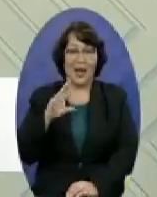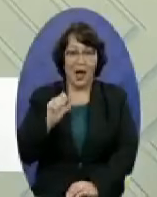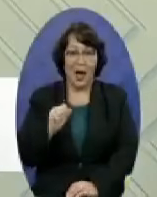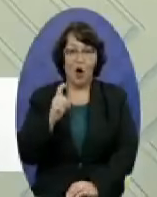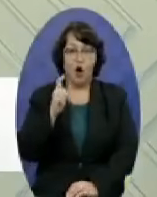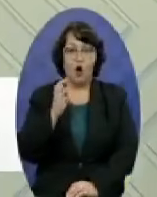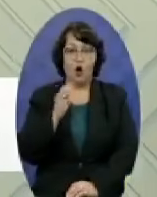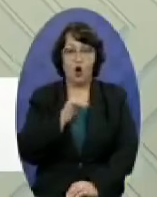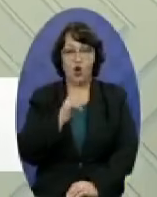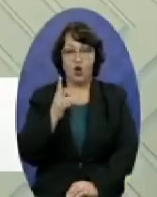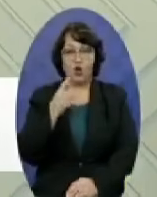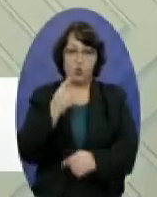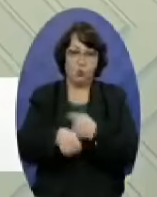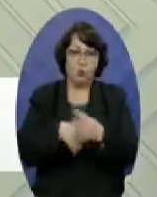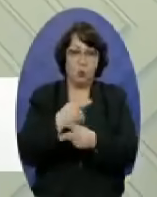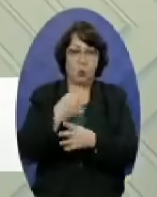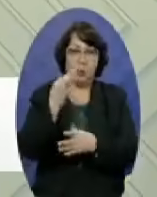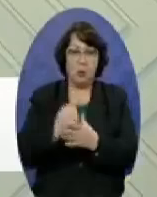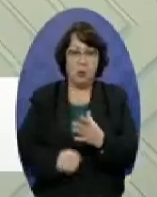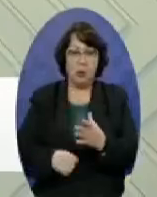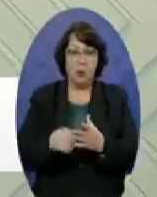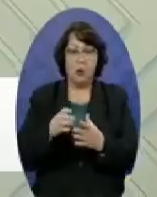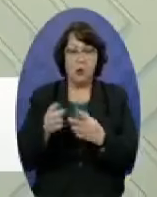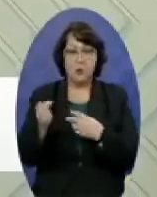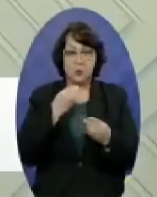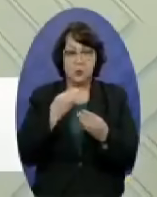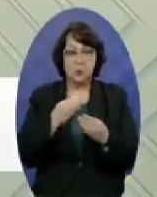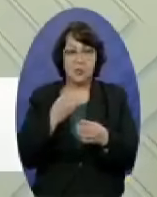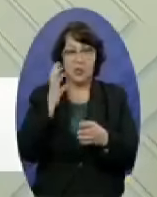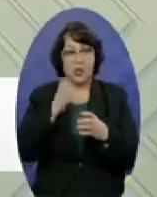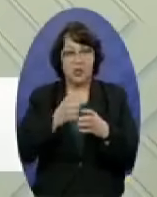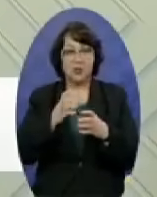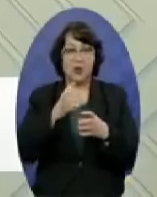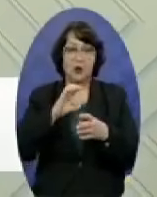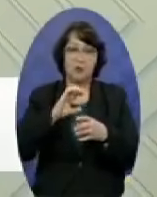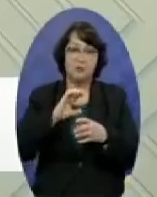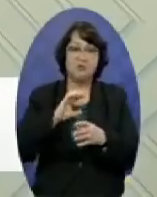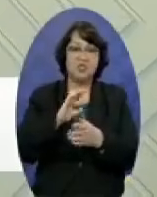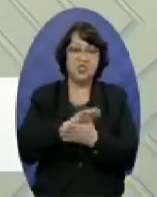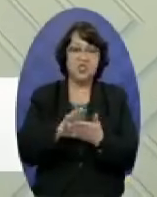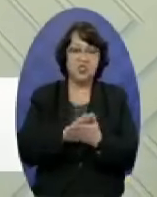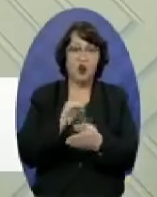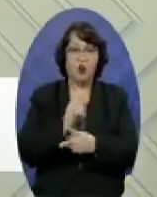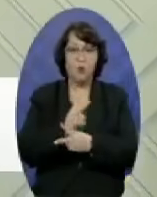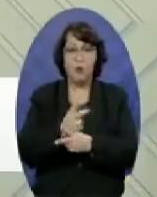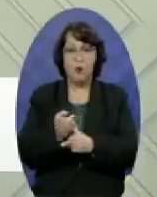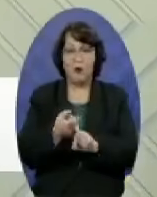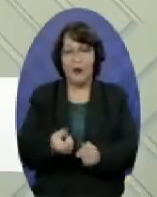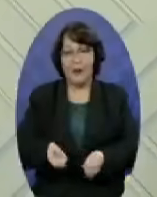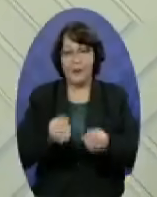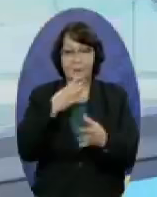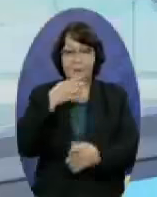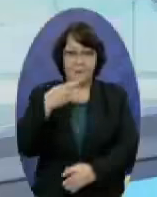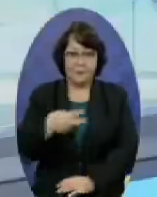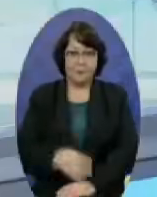батлана. Энэ бол тийм үү сахилгын хороо шүүгчийн одоо шүүхийн сахилгын хороо тухай хууль шинэ хууль. Ийм одоо хоёр бол анхдагч хуулиар